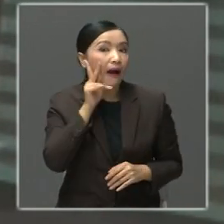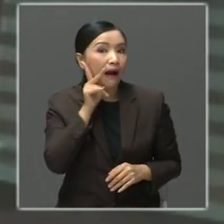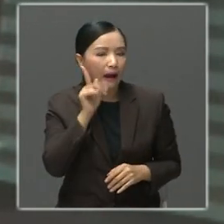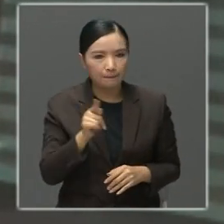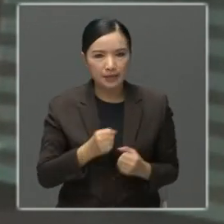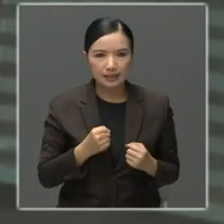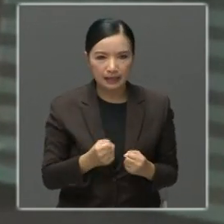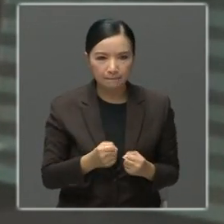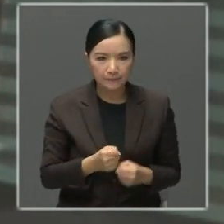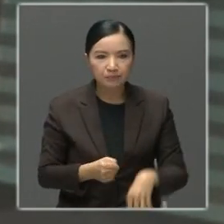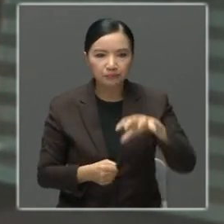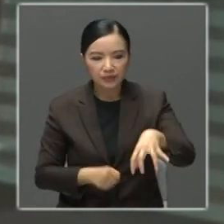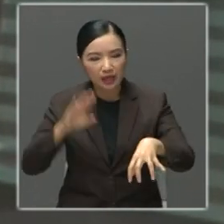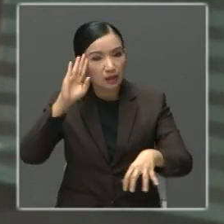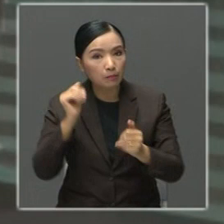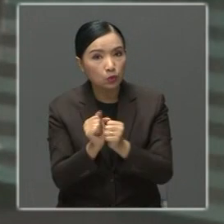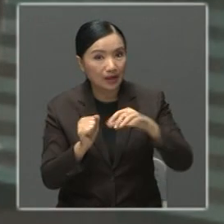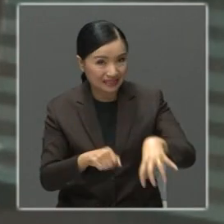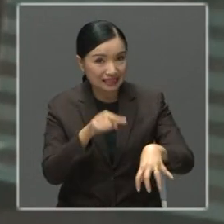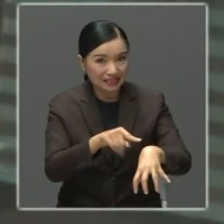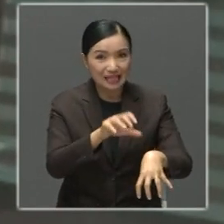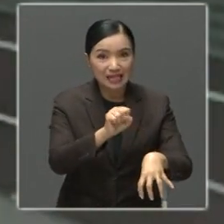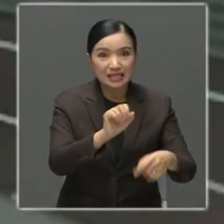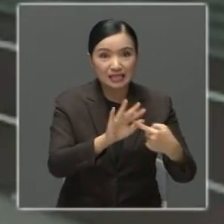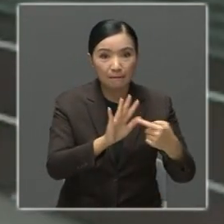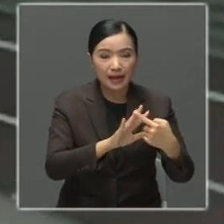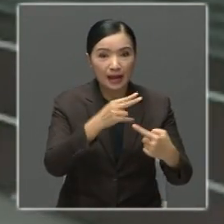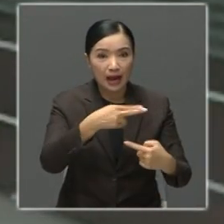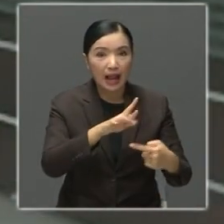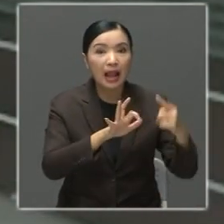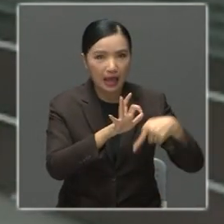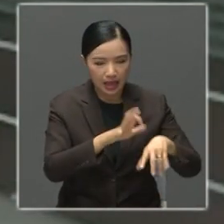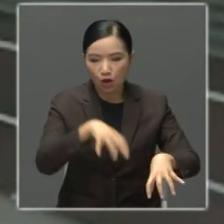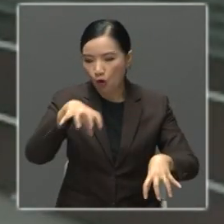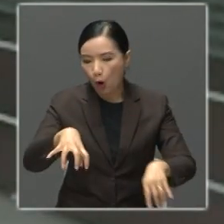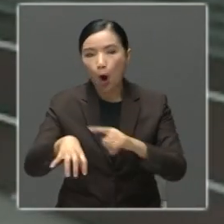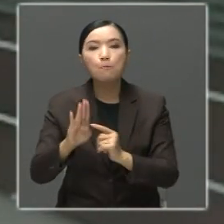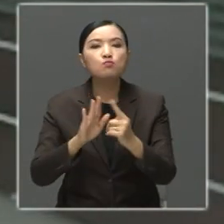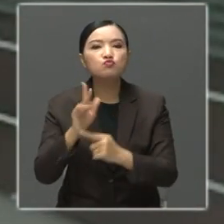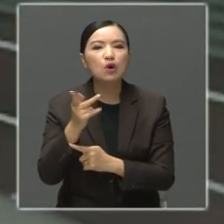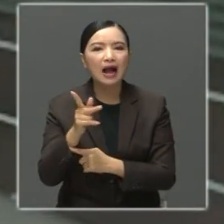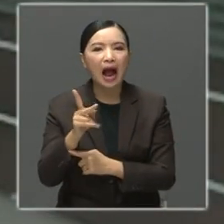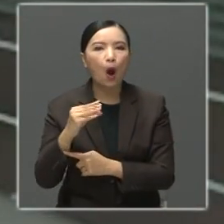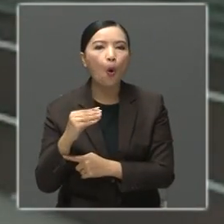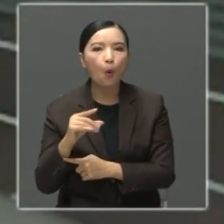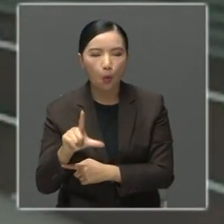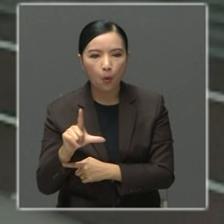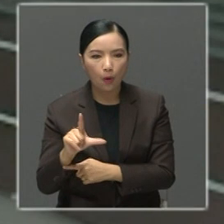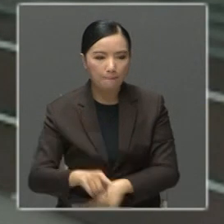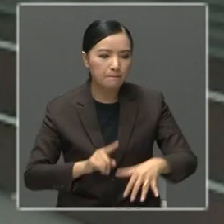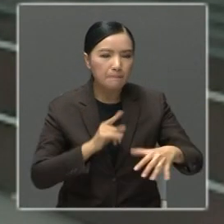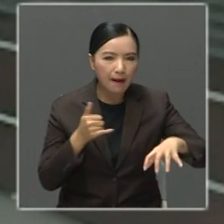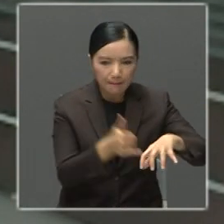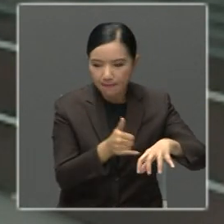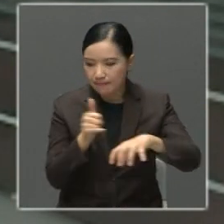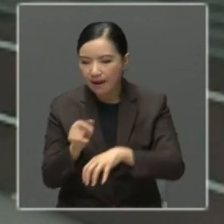รวจทั้งสน.สำเรย์และสน.บุคคลซึ่งก็อยู่ในอาคารเดียวกันเนี่ยนะคะทั้งหมดก็ปฏิเสธที่จะให้ข้อมูลค่ะแต่ตามรายง